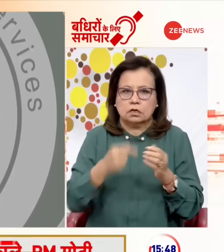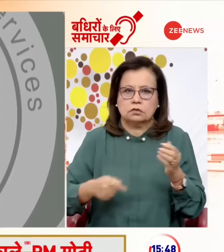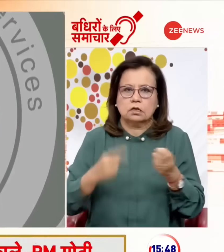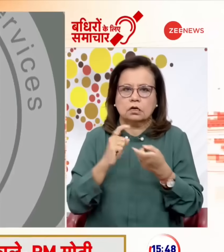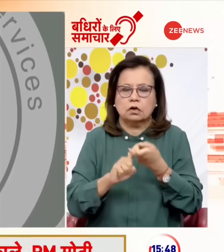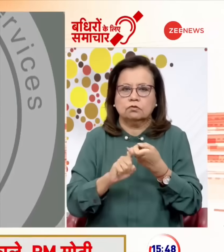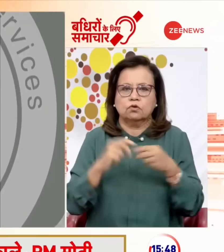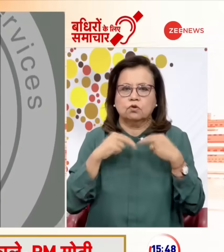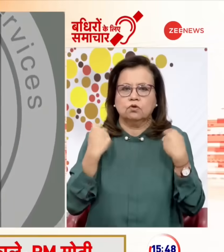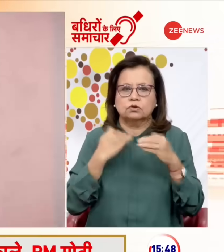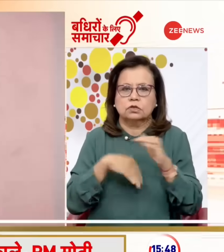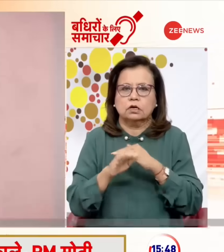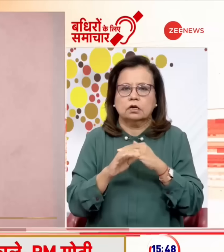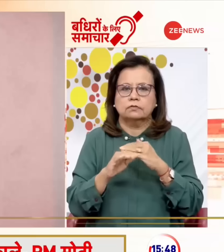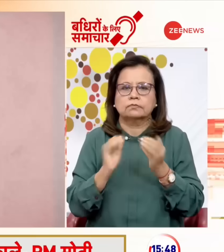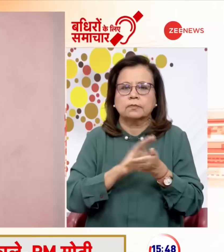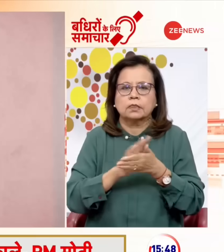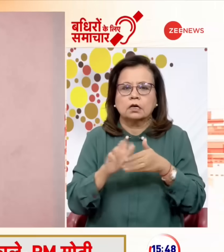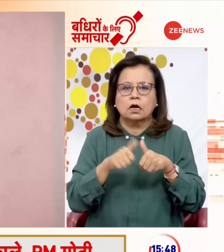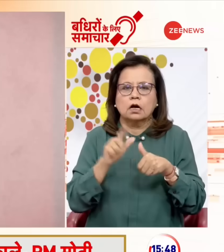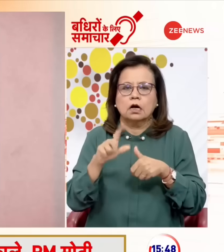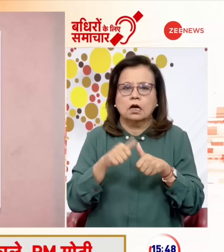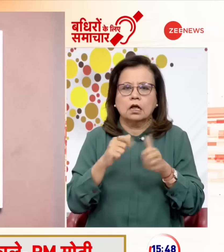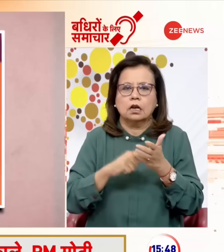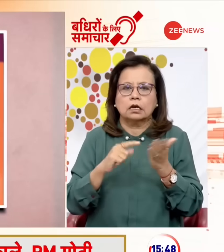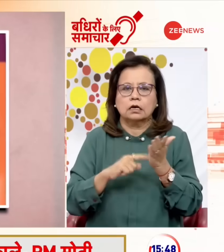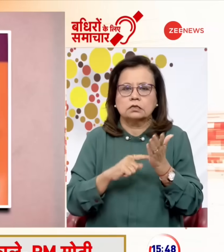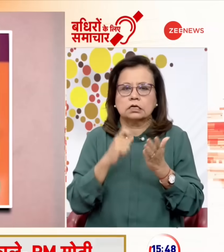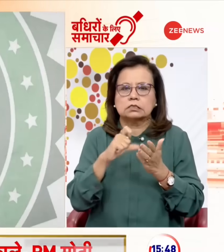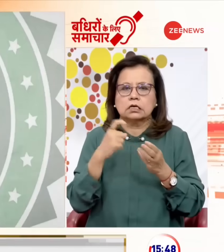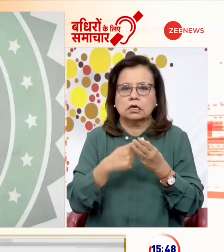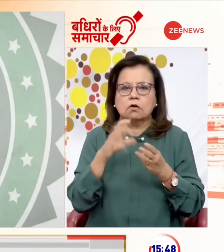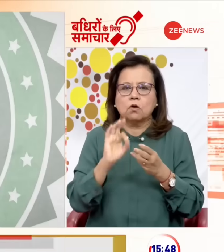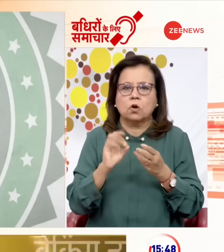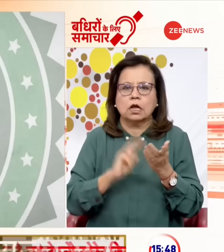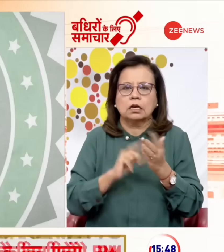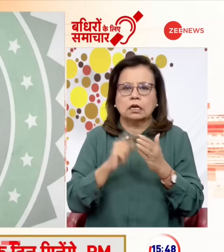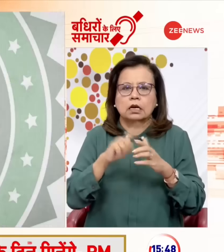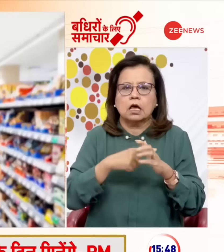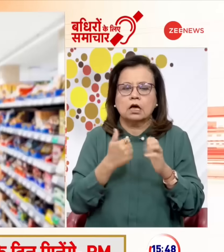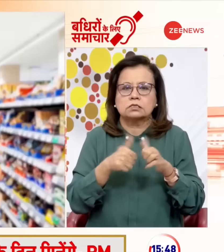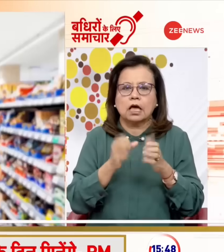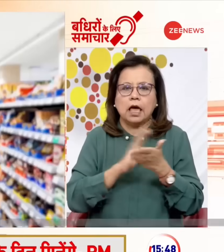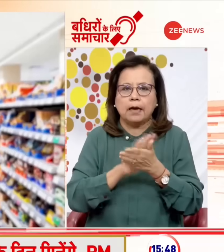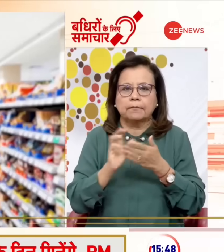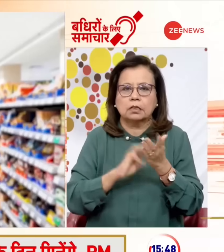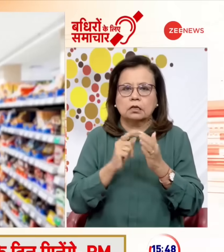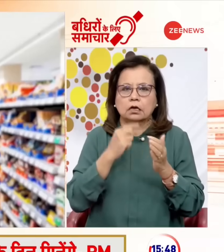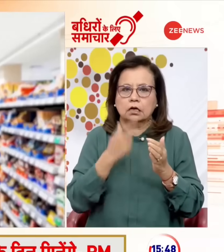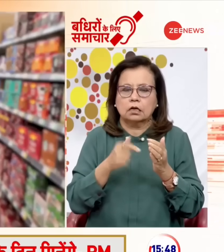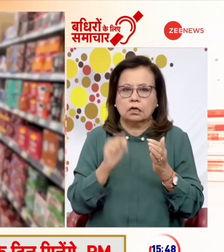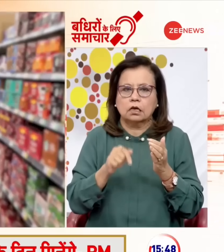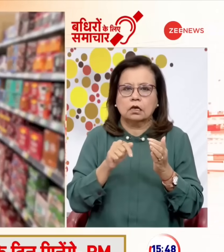इसके खिलाफ कोर्ट जाएगा। हलाल ट्रस्ट के सीईओ नियाज अहमद का कहना है कि